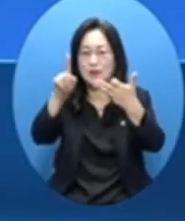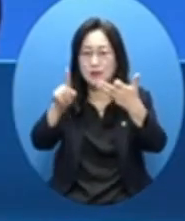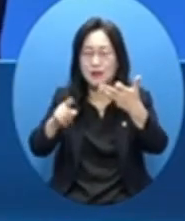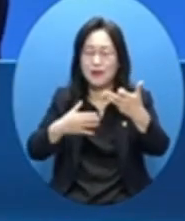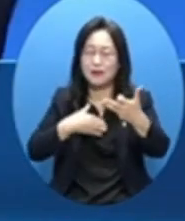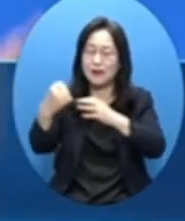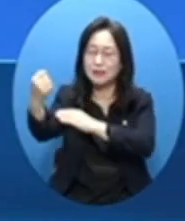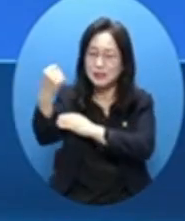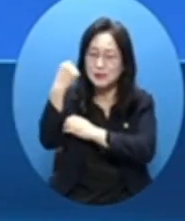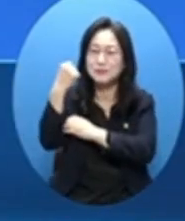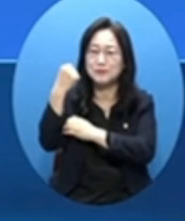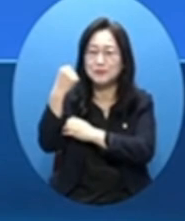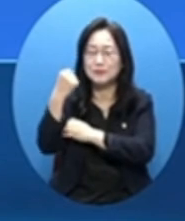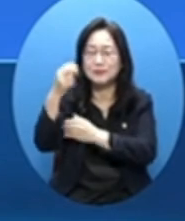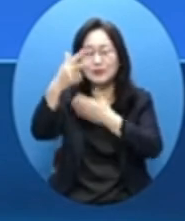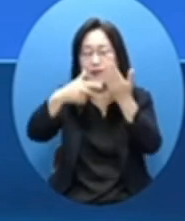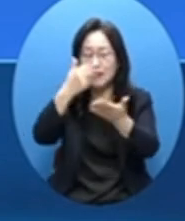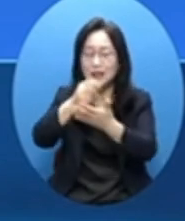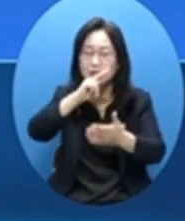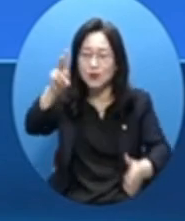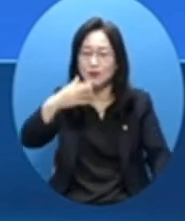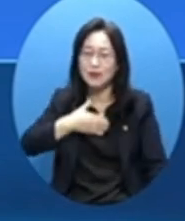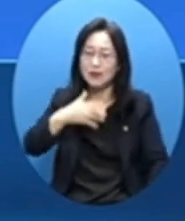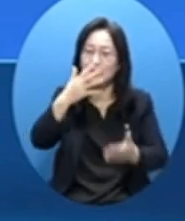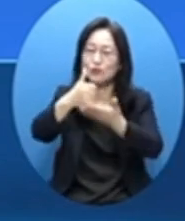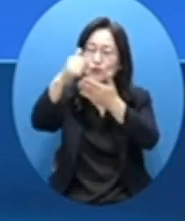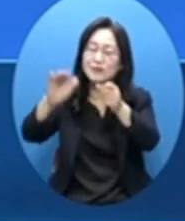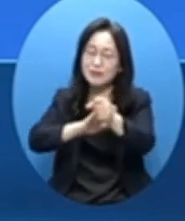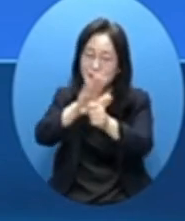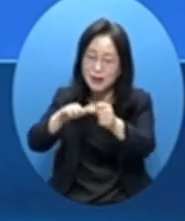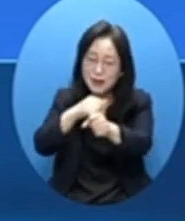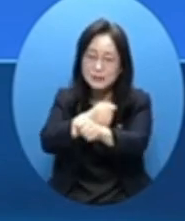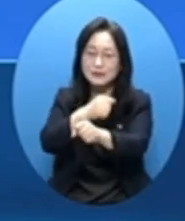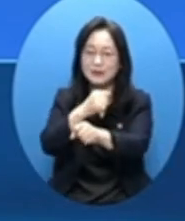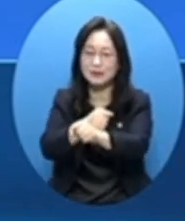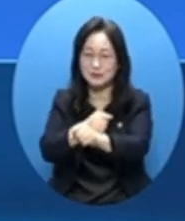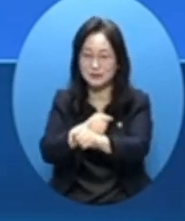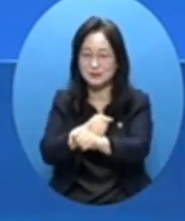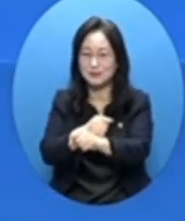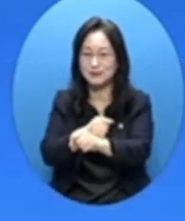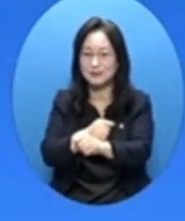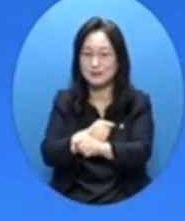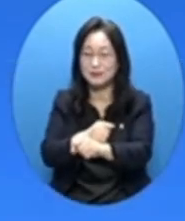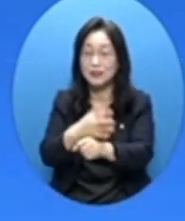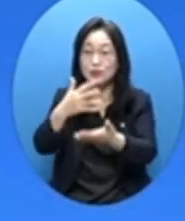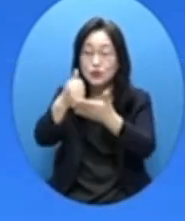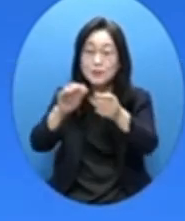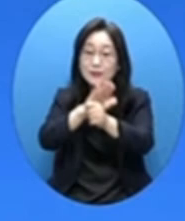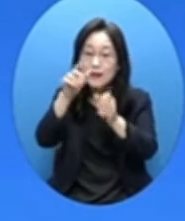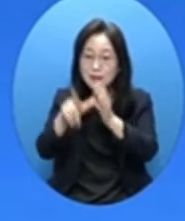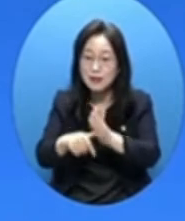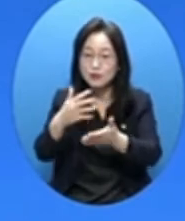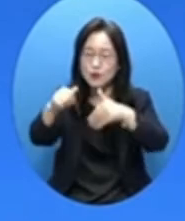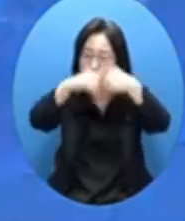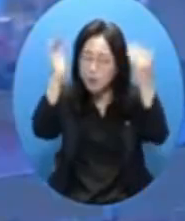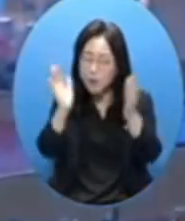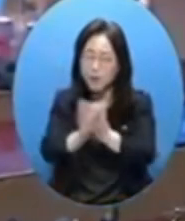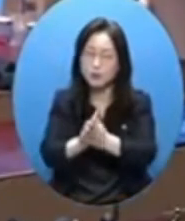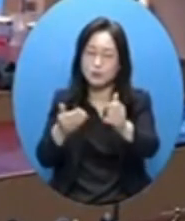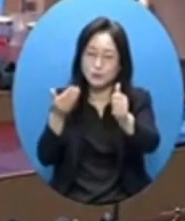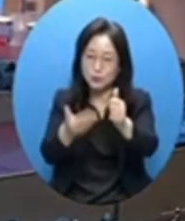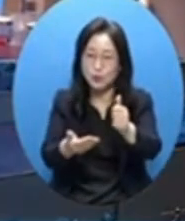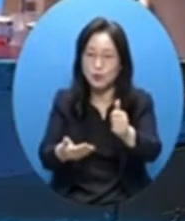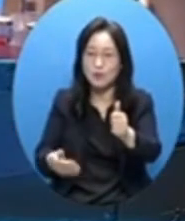나의 힘이 진화하여 내가 주를 사랑하나이다 주님을 사랑할 때 주님이 우리의 모든 것이 되십니다